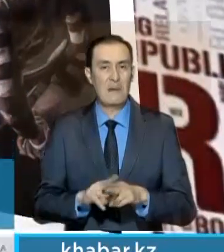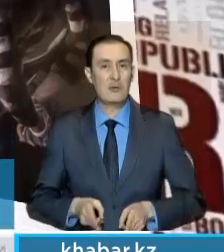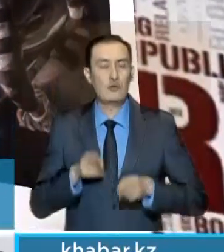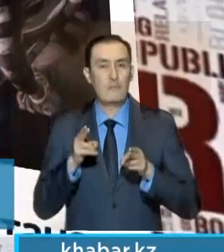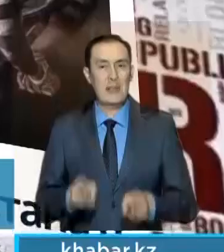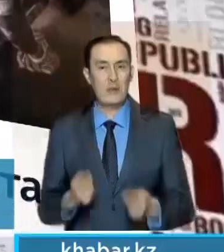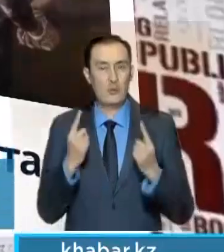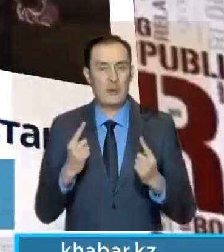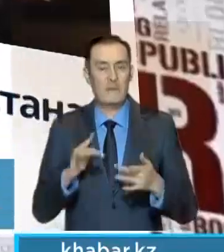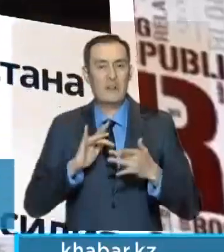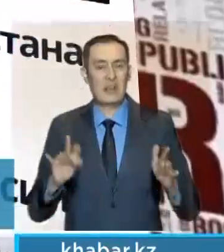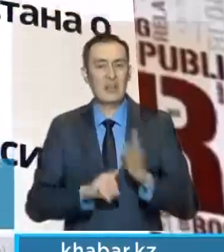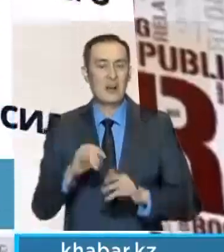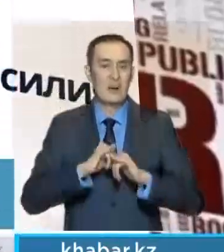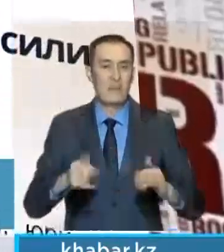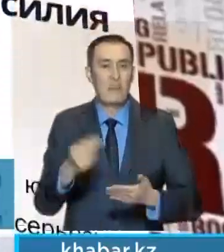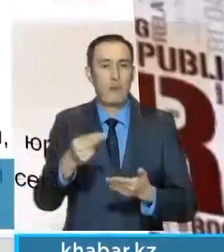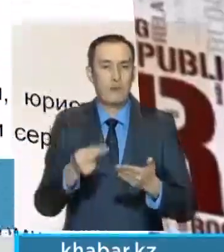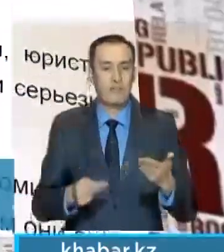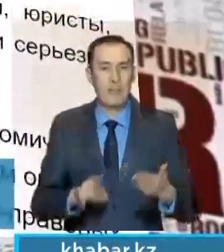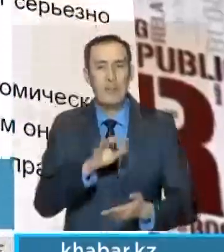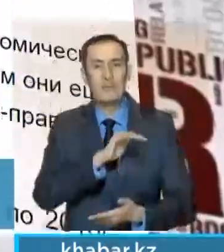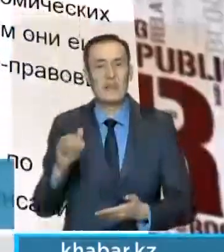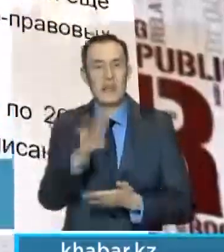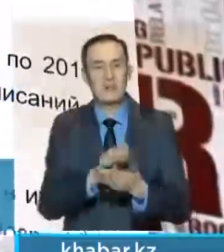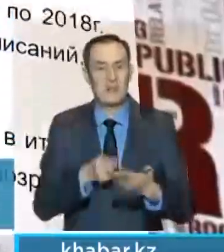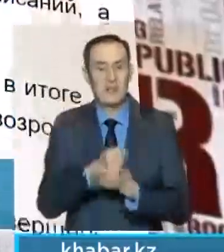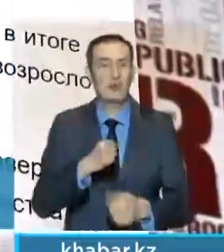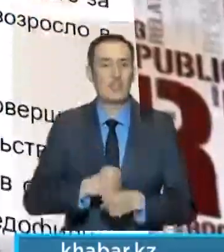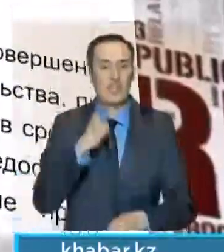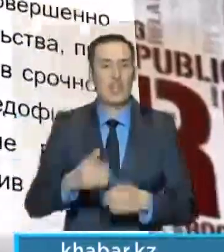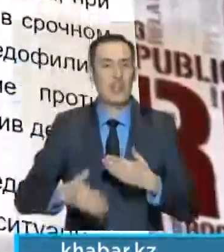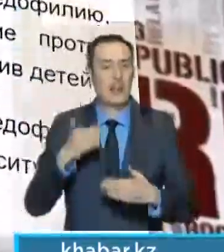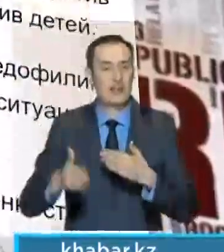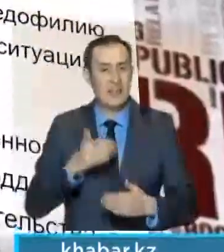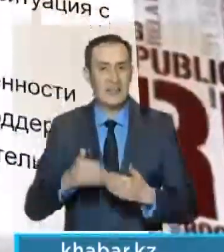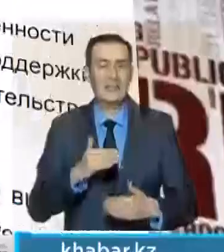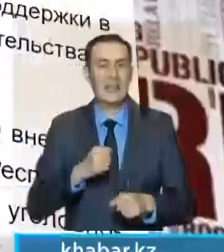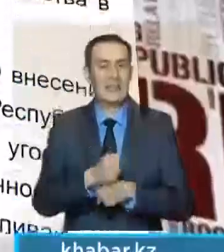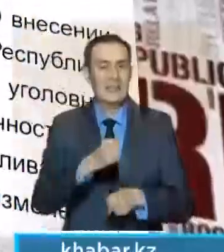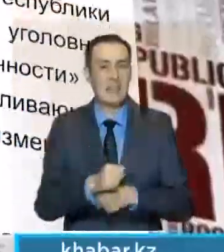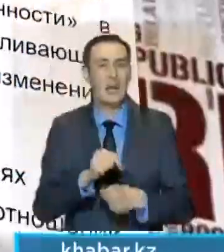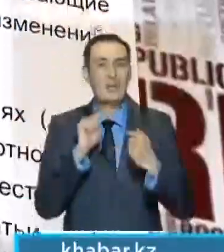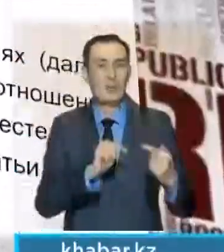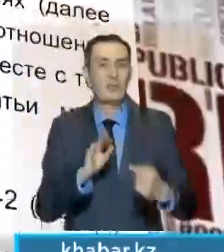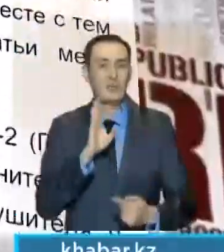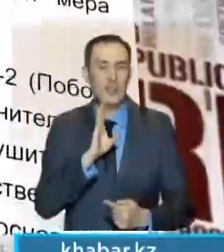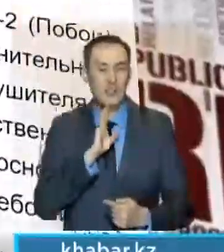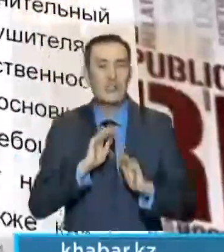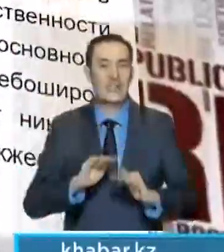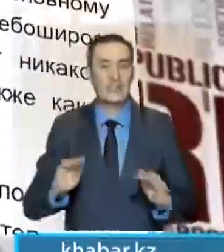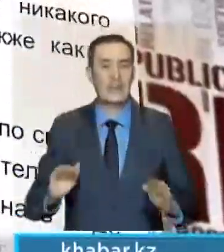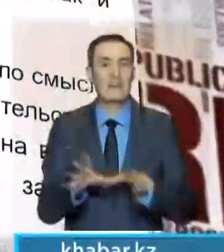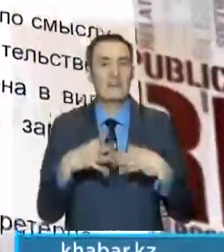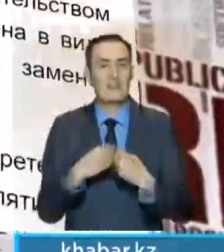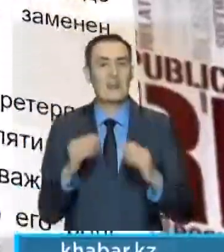преступления в сети стало набирать подписи неофициальная петиция об ужесточении наказания за насилие в отношении женщин и детей в